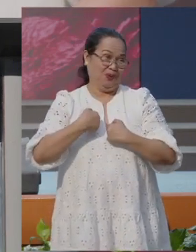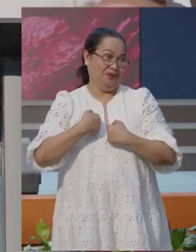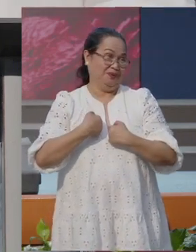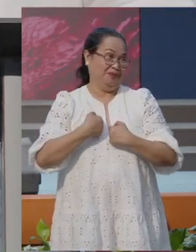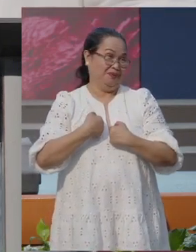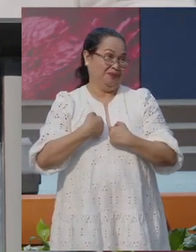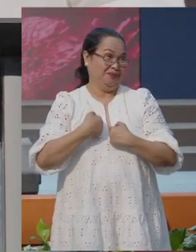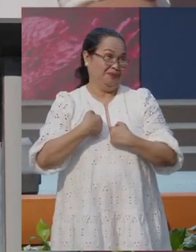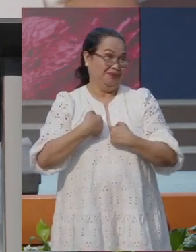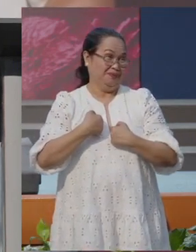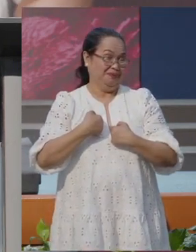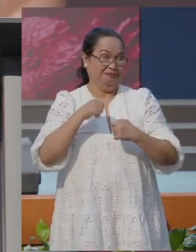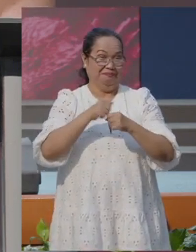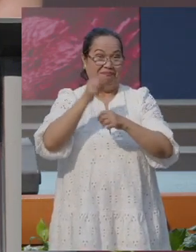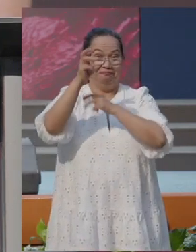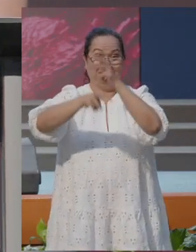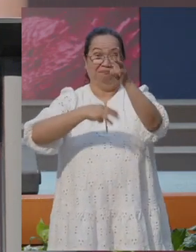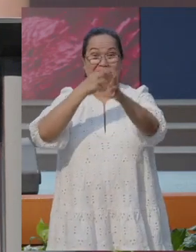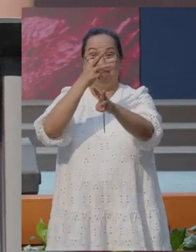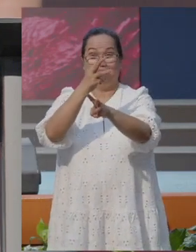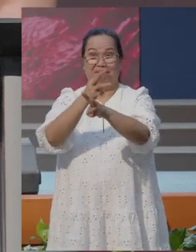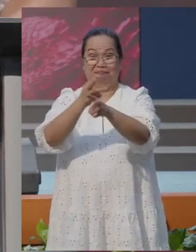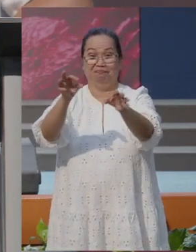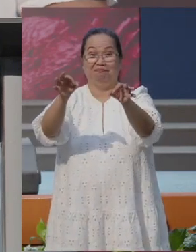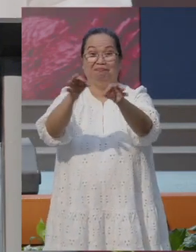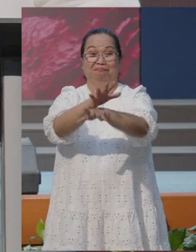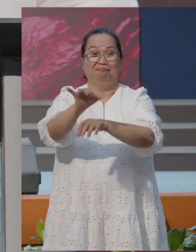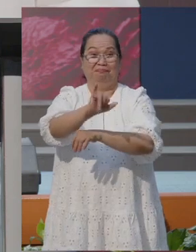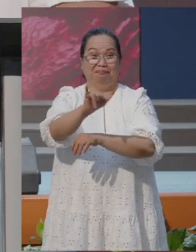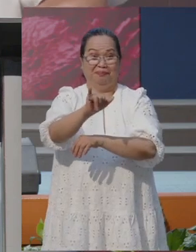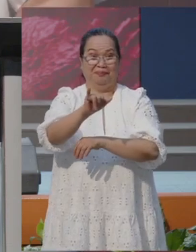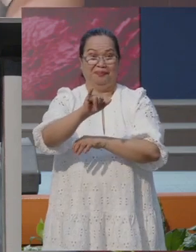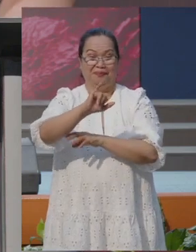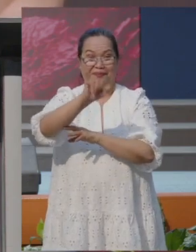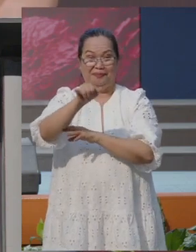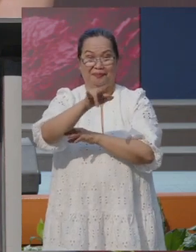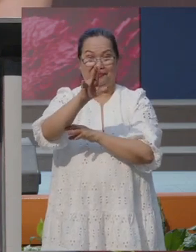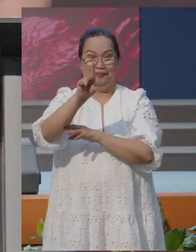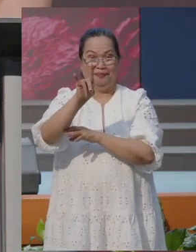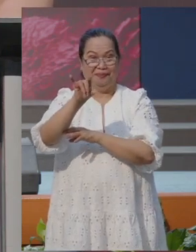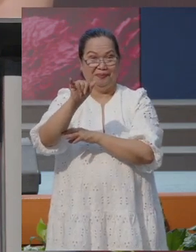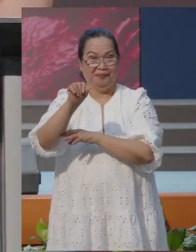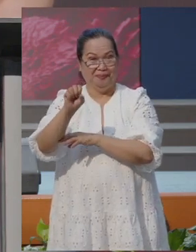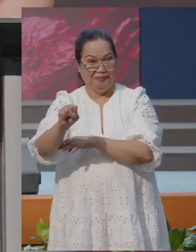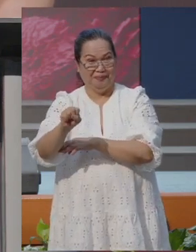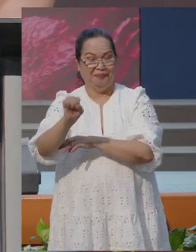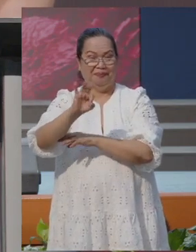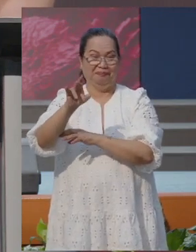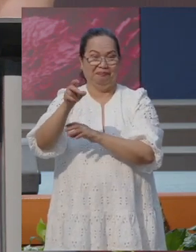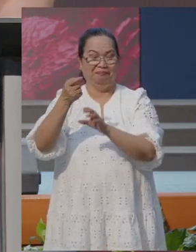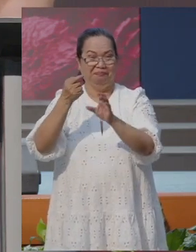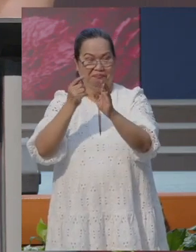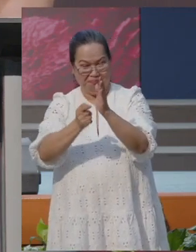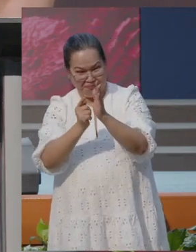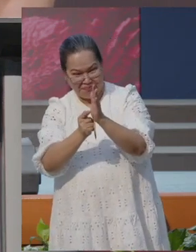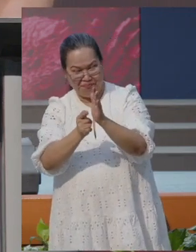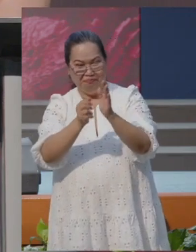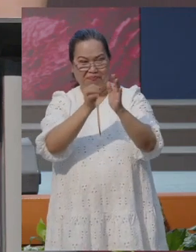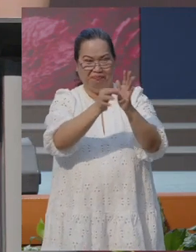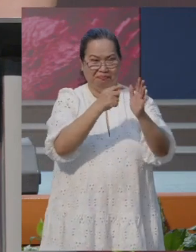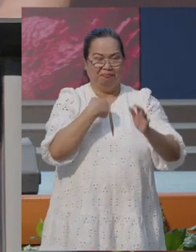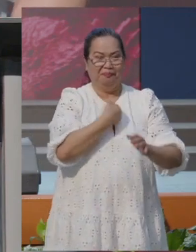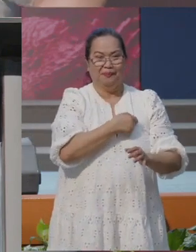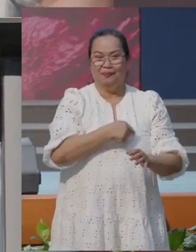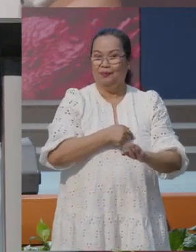Ang mundo, palaging negative. Ganyan din ang sabi ni Buddha, ganyan din ang sabi ni Confucius.